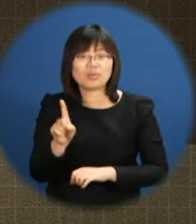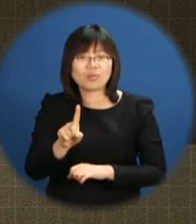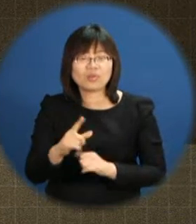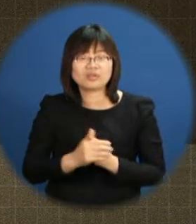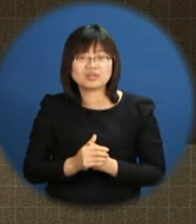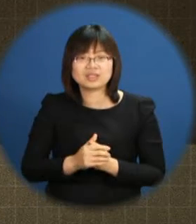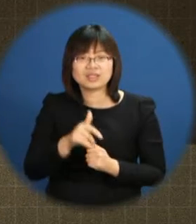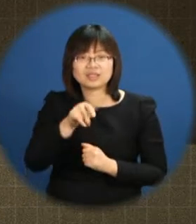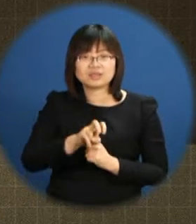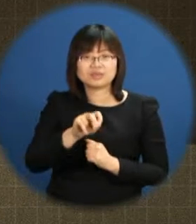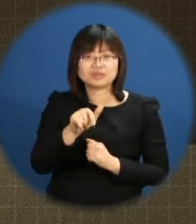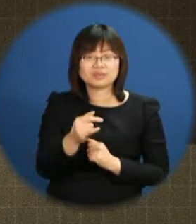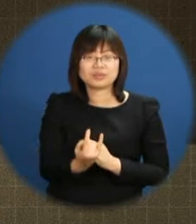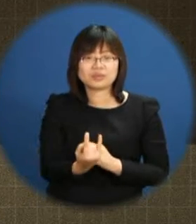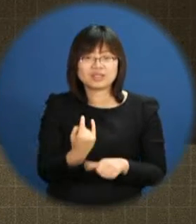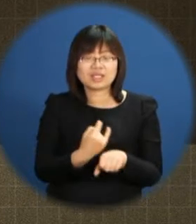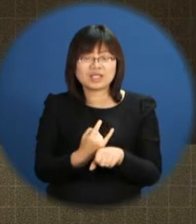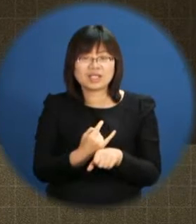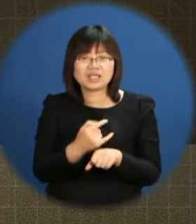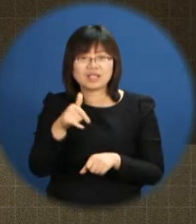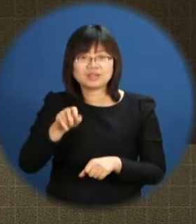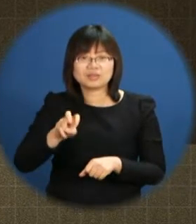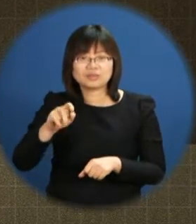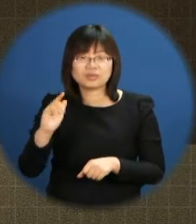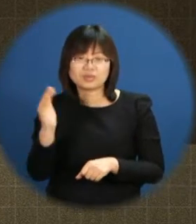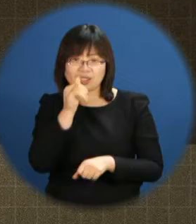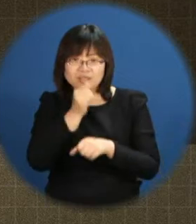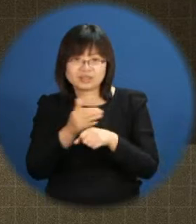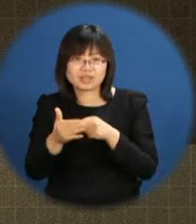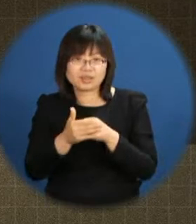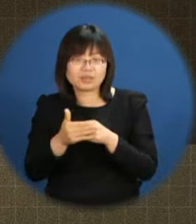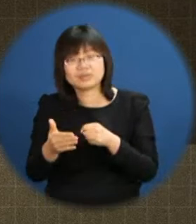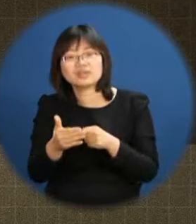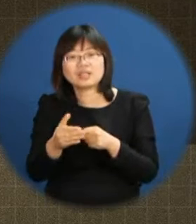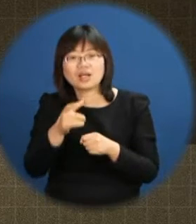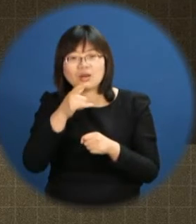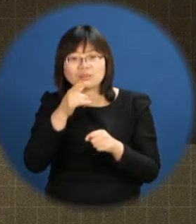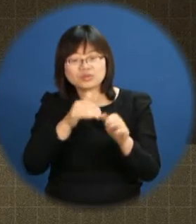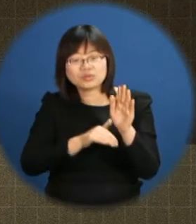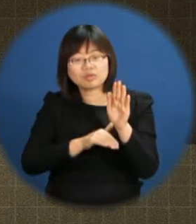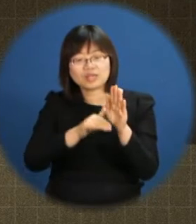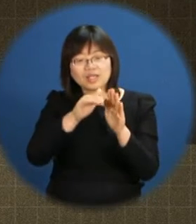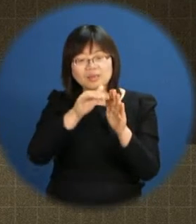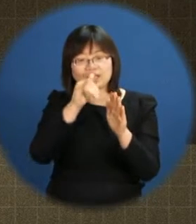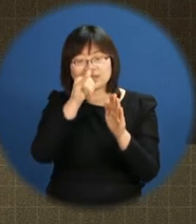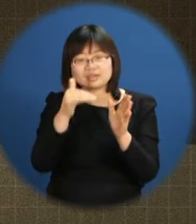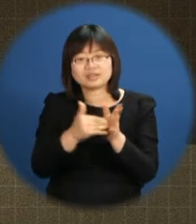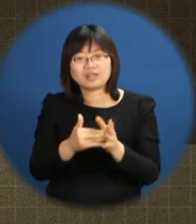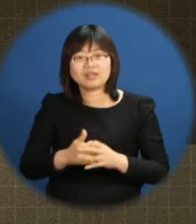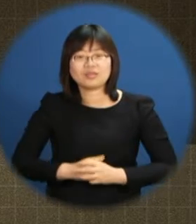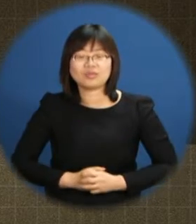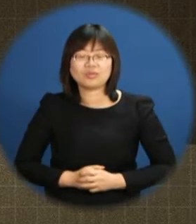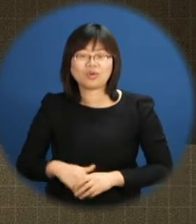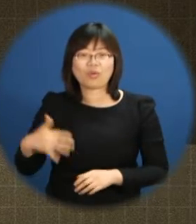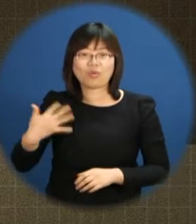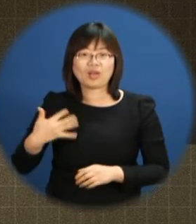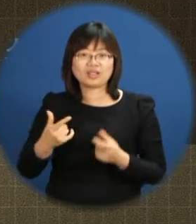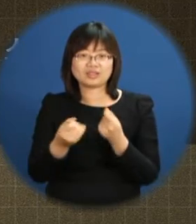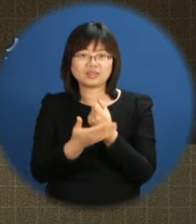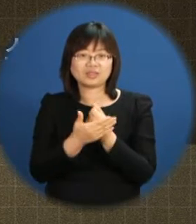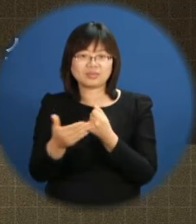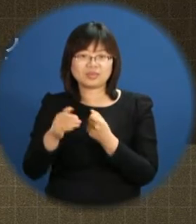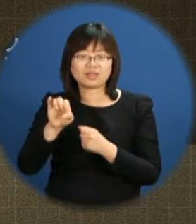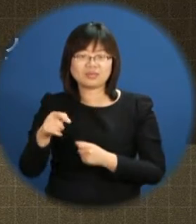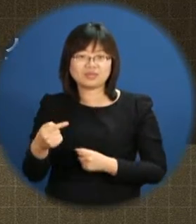2 금 석회가 금속으로 되면서 이 물 레벨이 올라 왔다는 겁니다 와 그러니까 프리